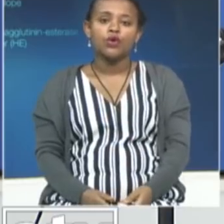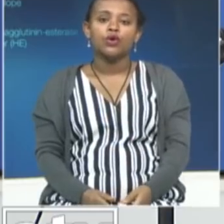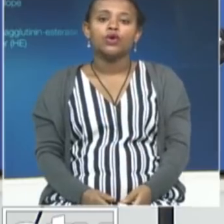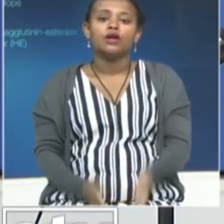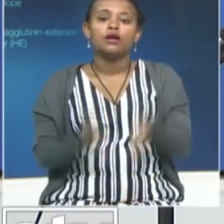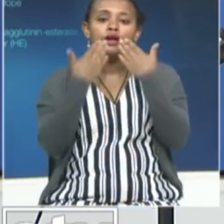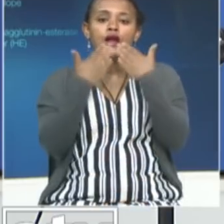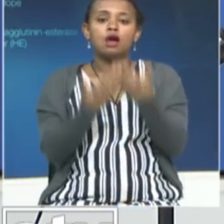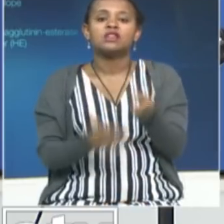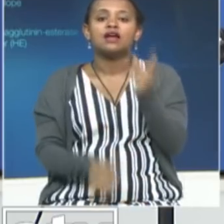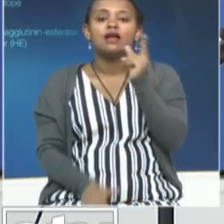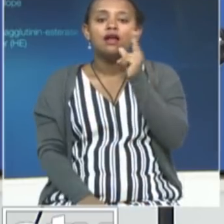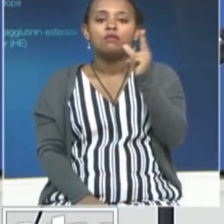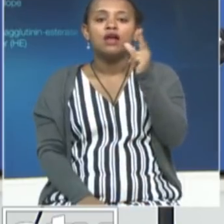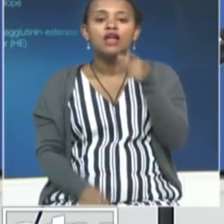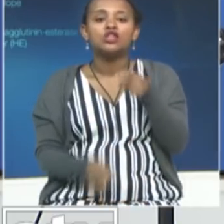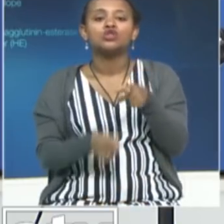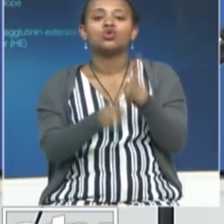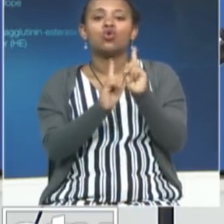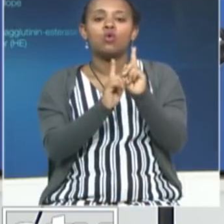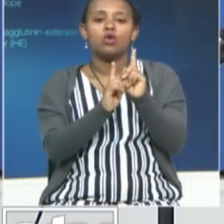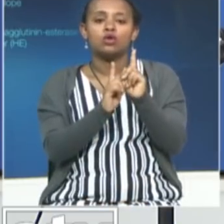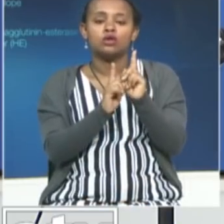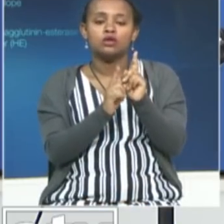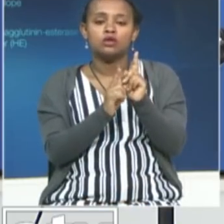እናመሰግናለን በላይነሽ። ጥቆማዎትንም